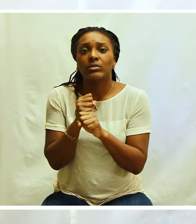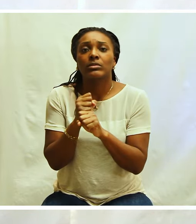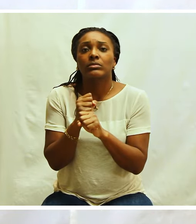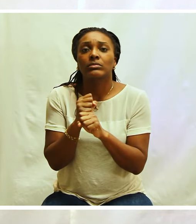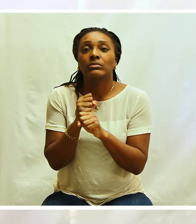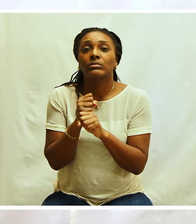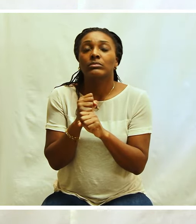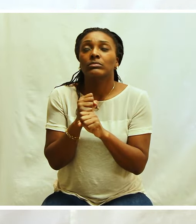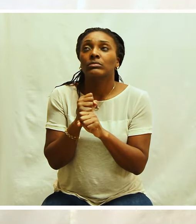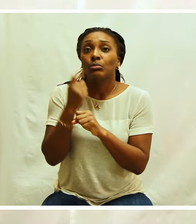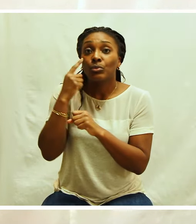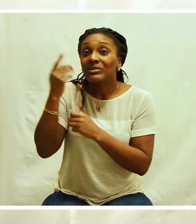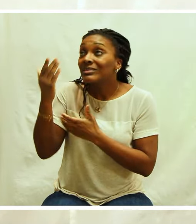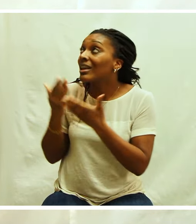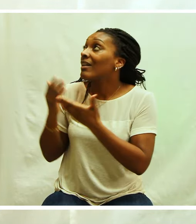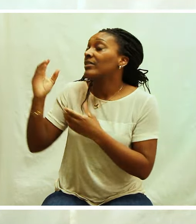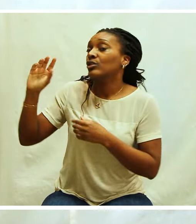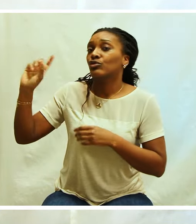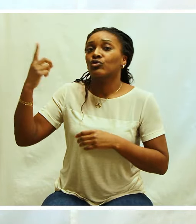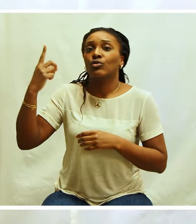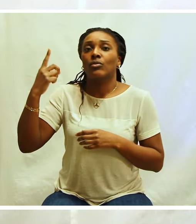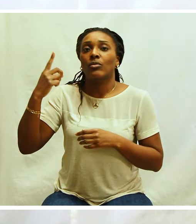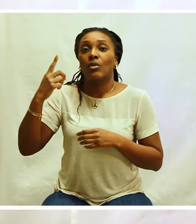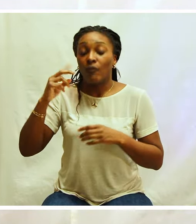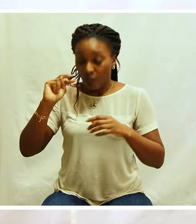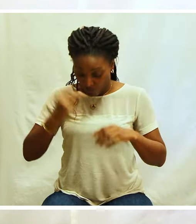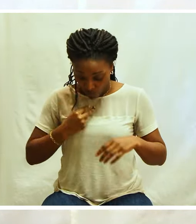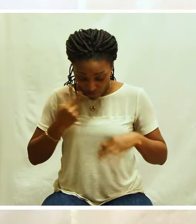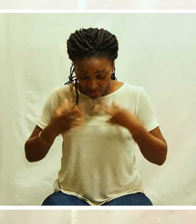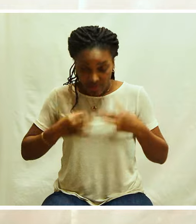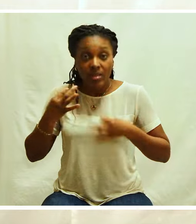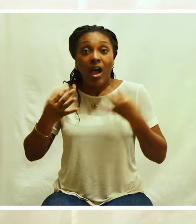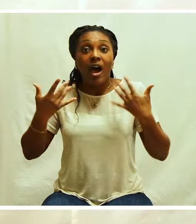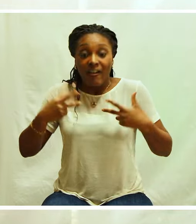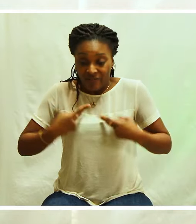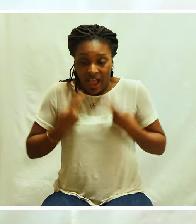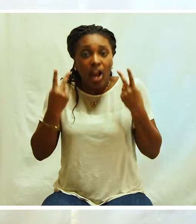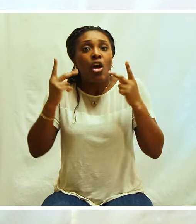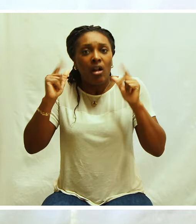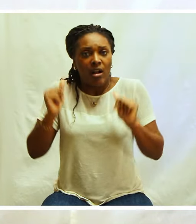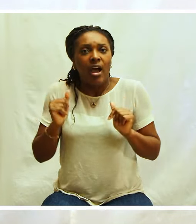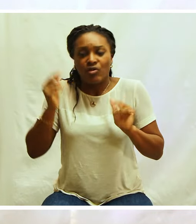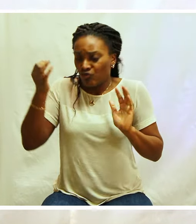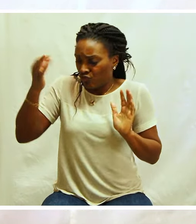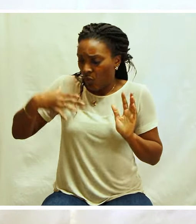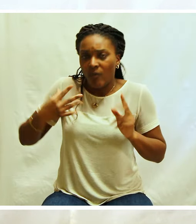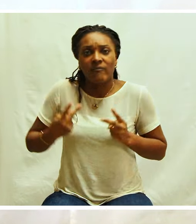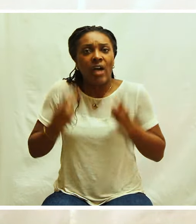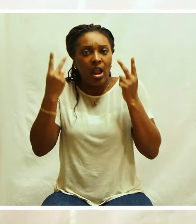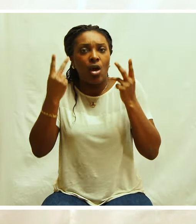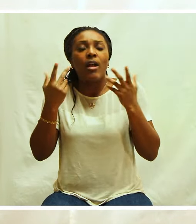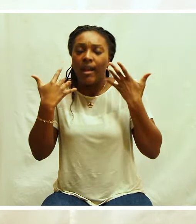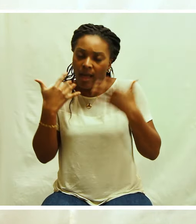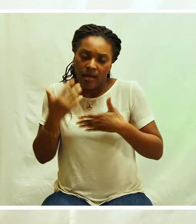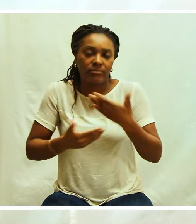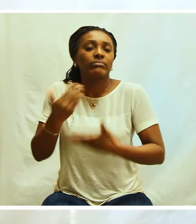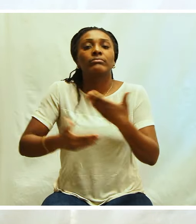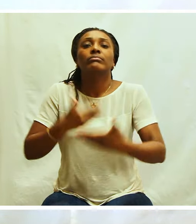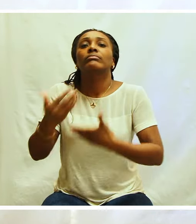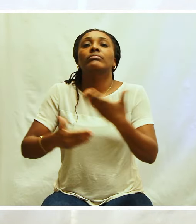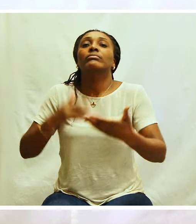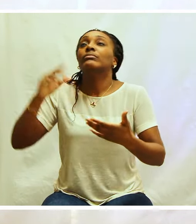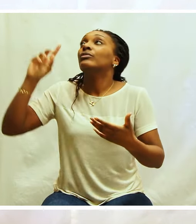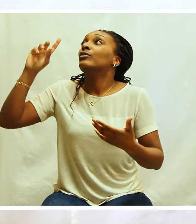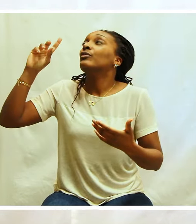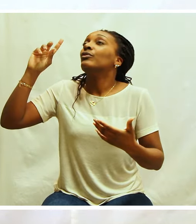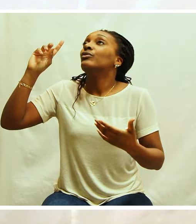Christ, à apprécier qui tu es, moins tu tomberas dans la comparaison. Et plus, tu vas produire du fruit. Ça